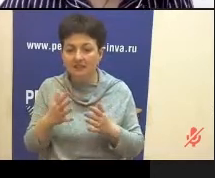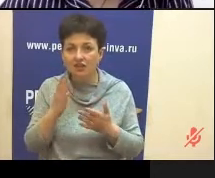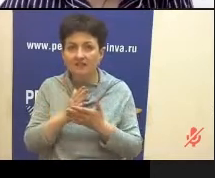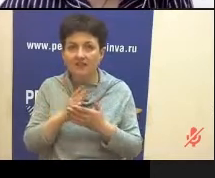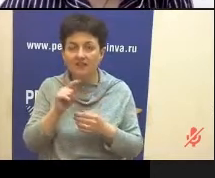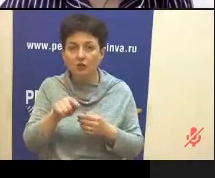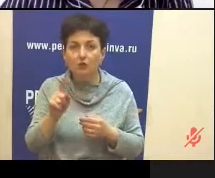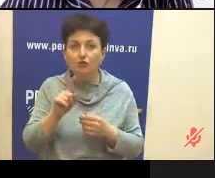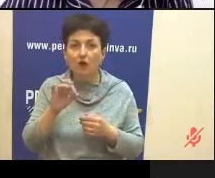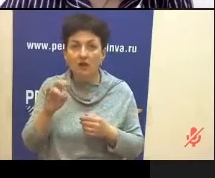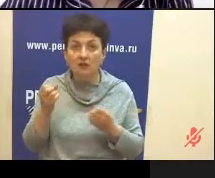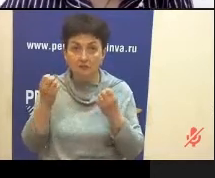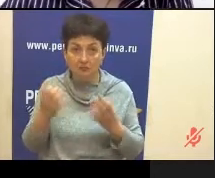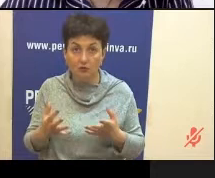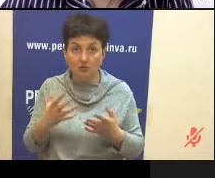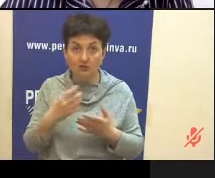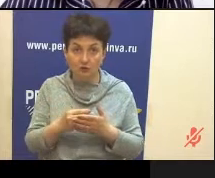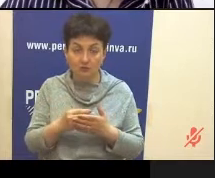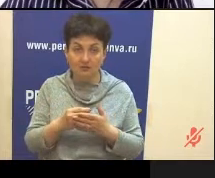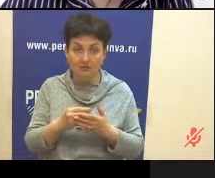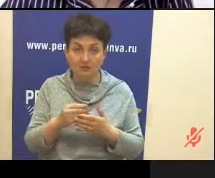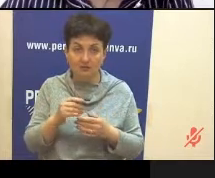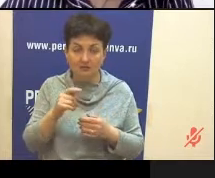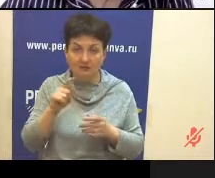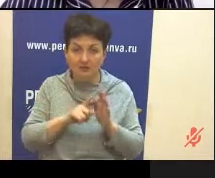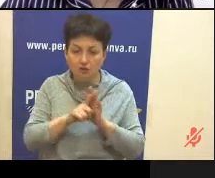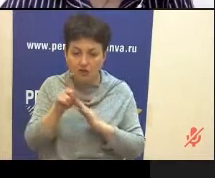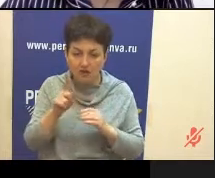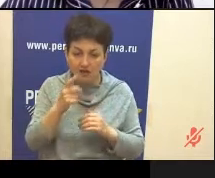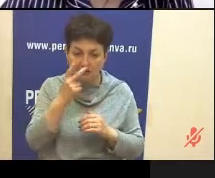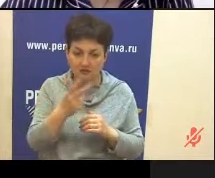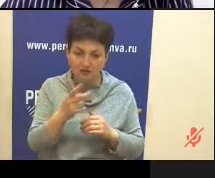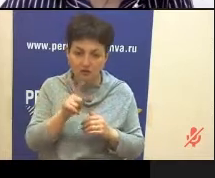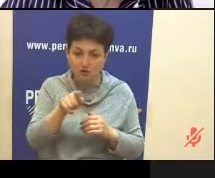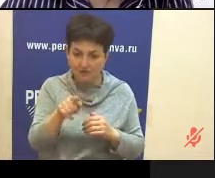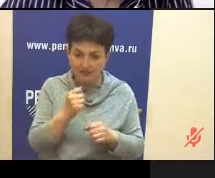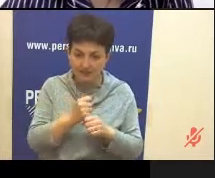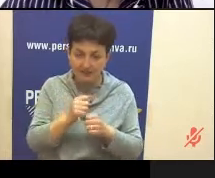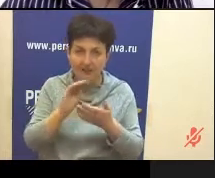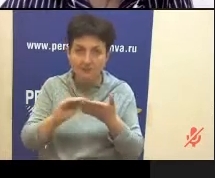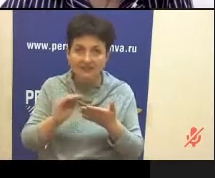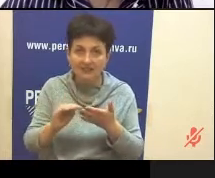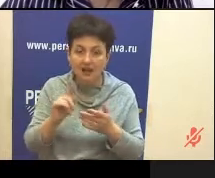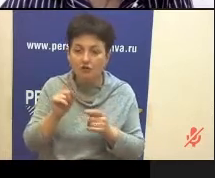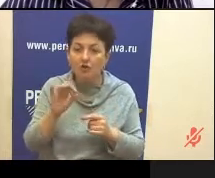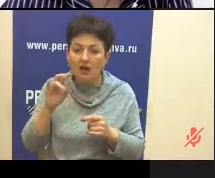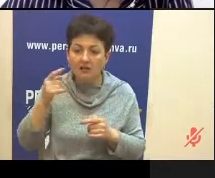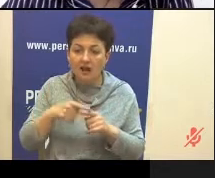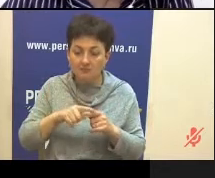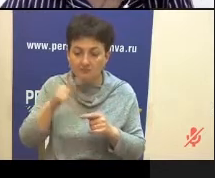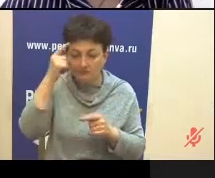сильной реакцией на происходящее является то, что они просто в собственном Фейсбуке вдруг начинают, увидев, что вы